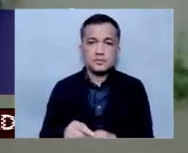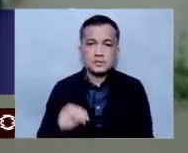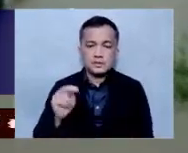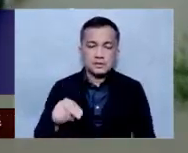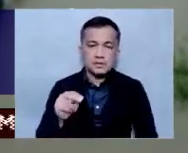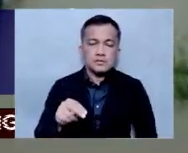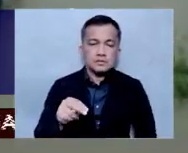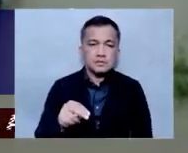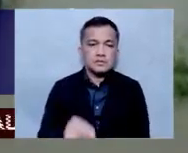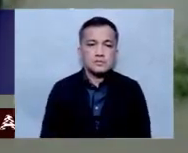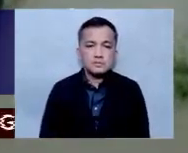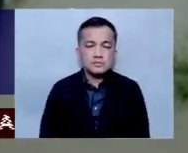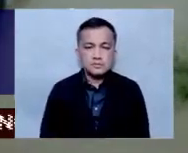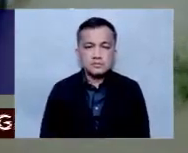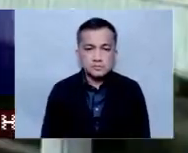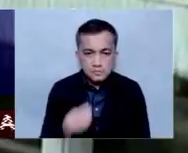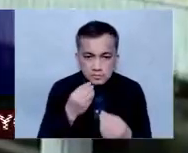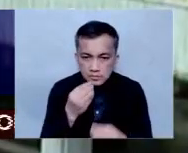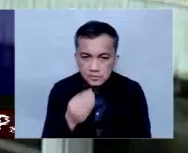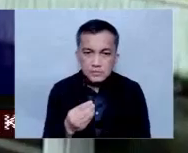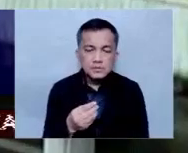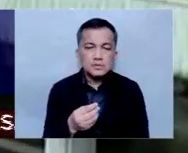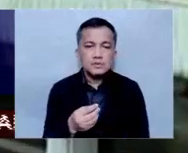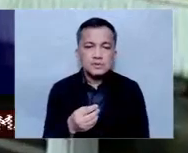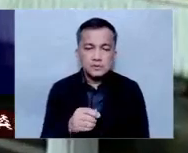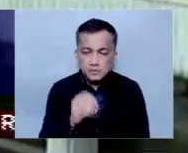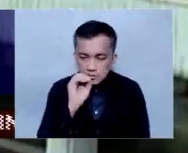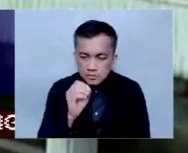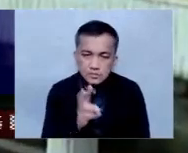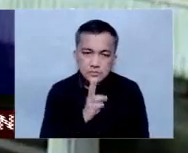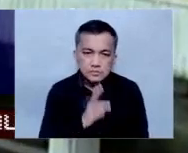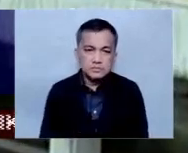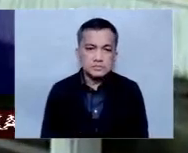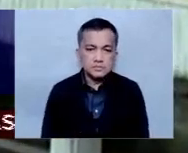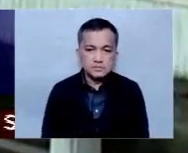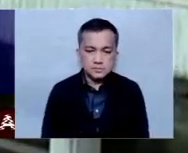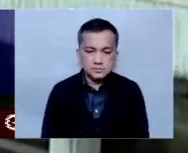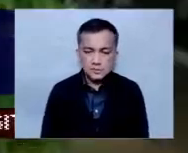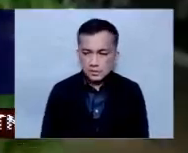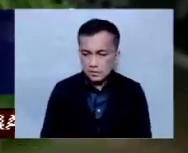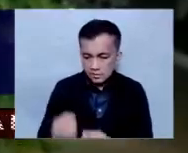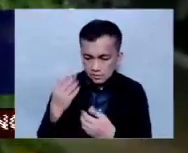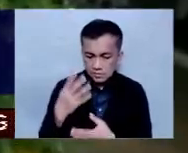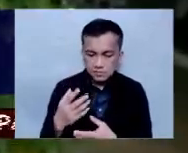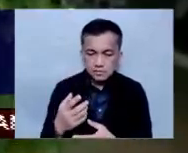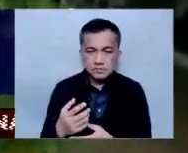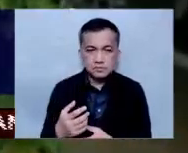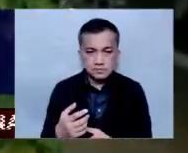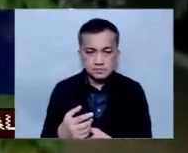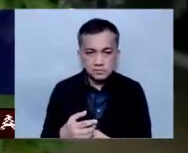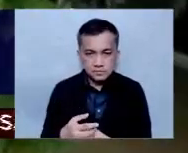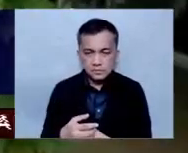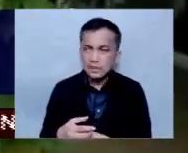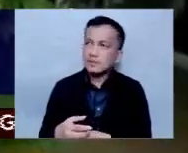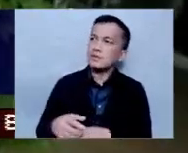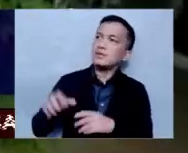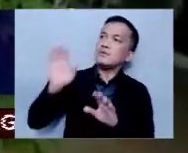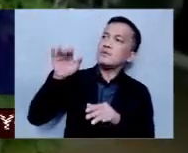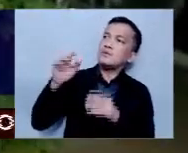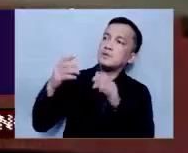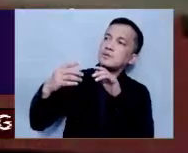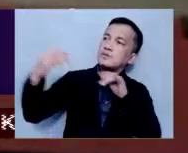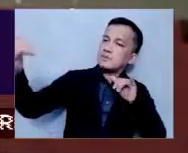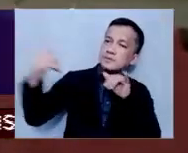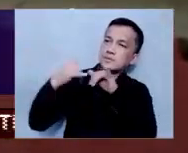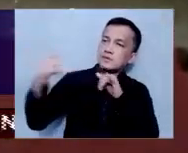na pagkain at sapat na inuming tubig. And sabi niya sa akin, from afar, nagsisigawan na kami from afar kasi gusto rin niya na